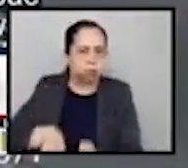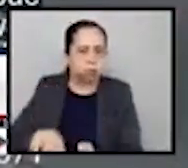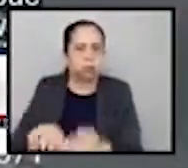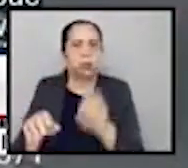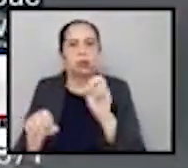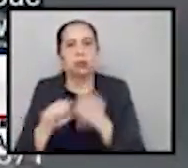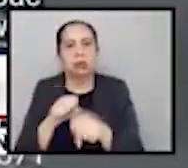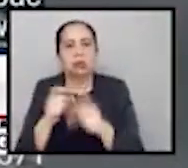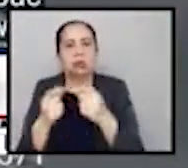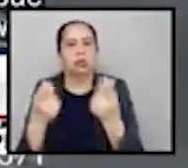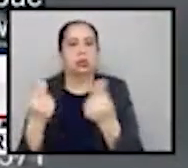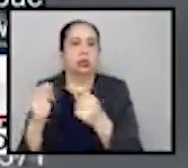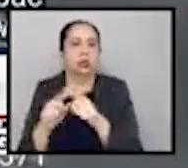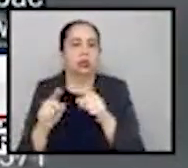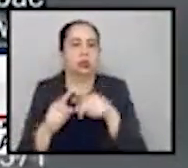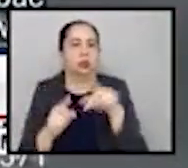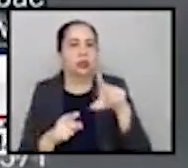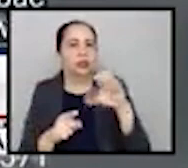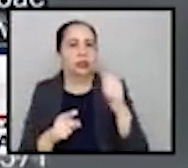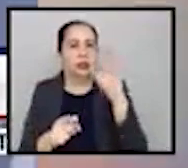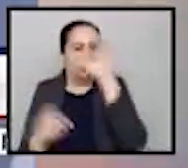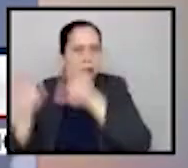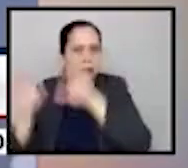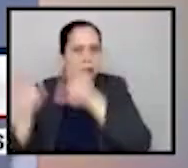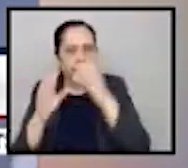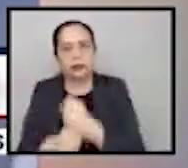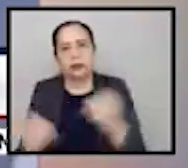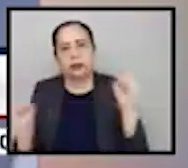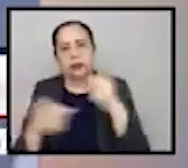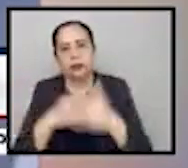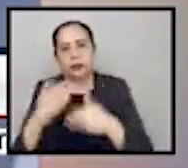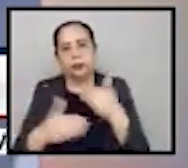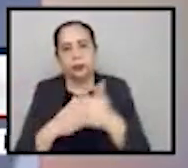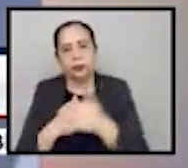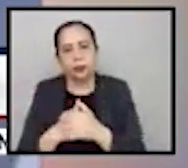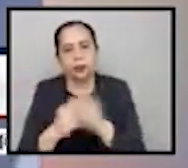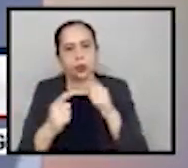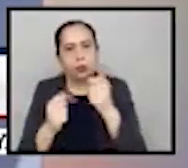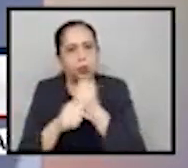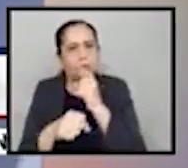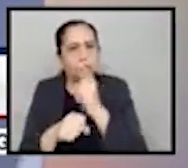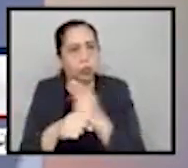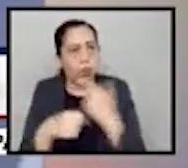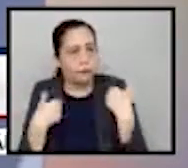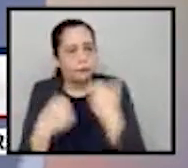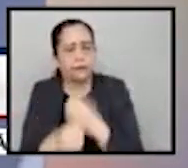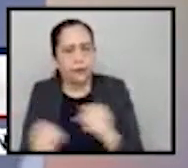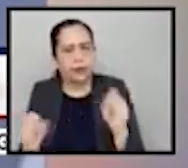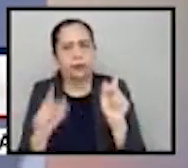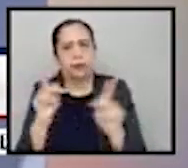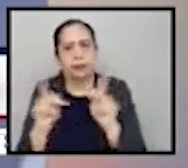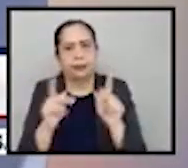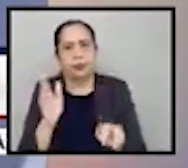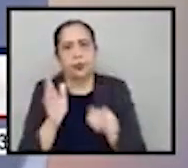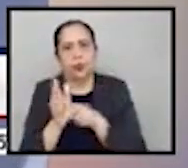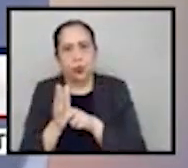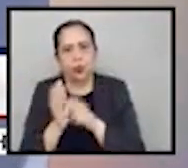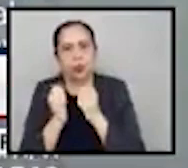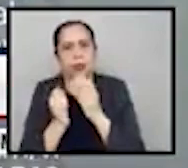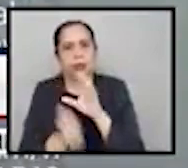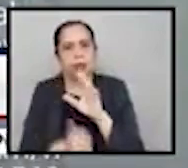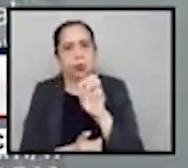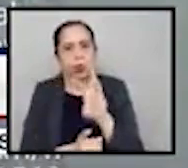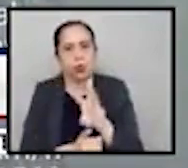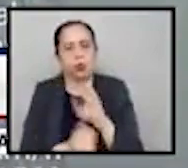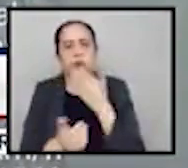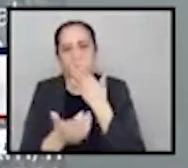nagsagawa po ang PCG ng search and rescue operation para matiyak ang kaligtasan ng mga pasahero at ng crew. Nasa magandang